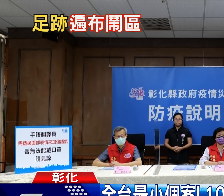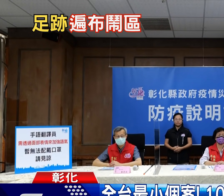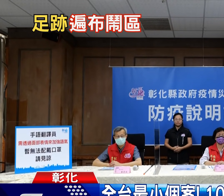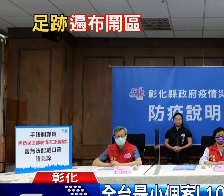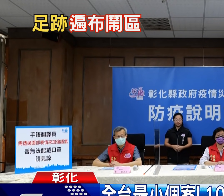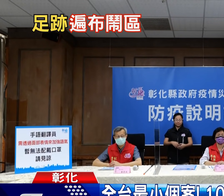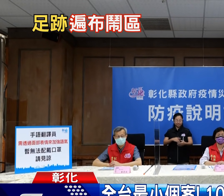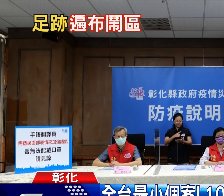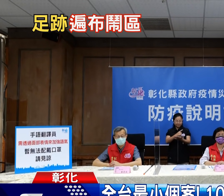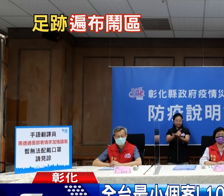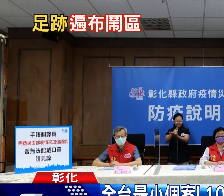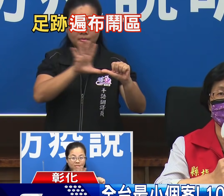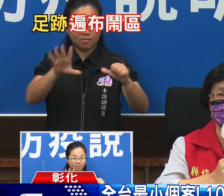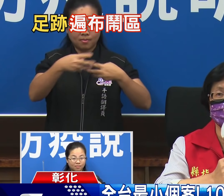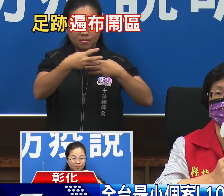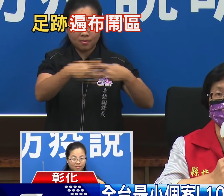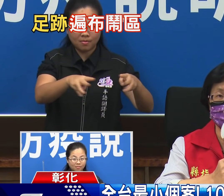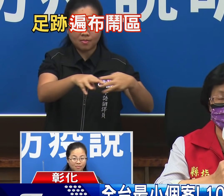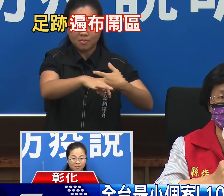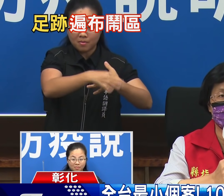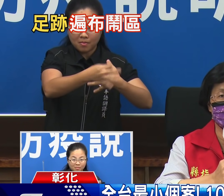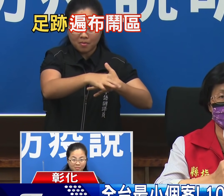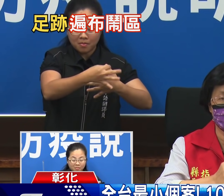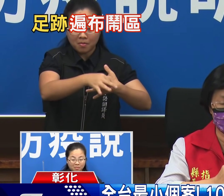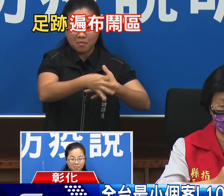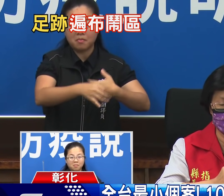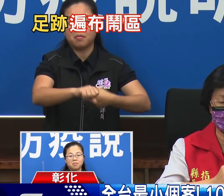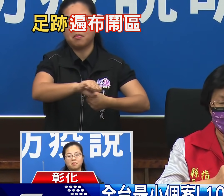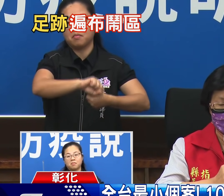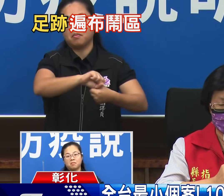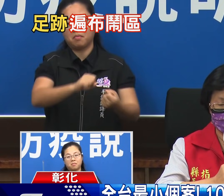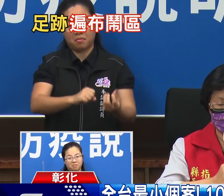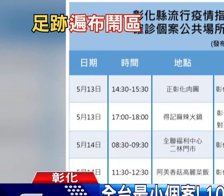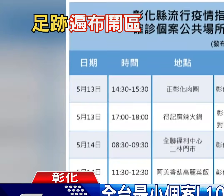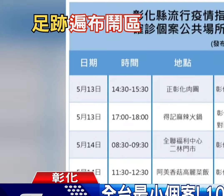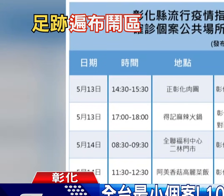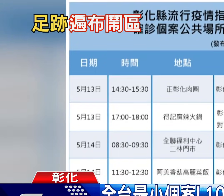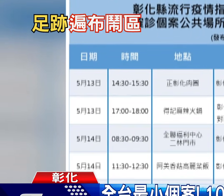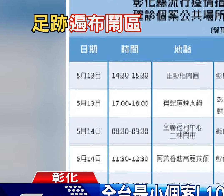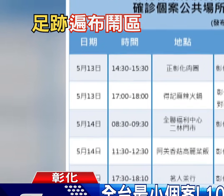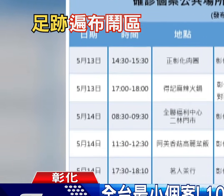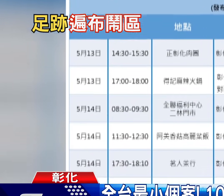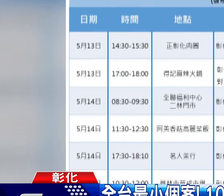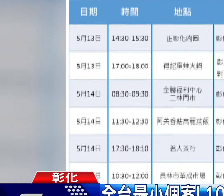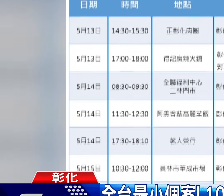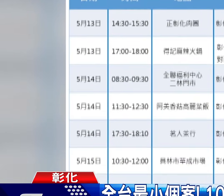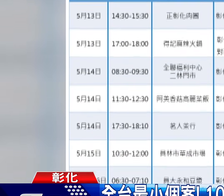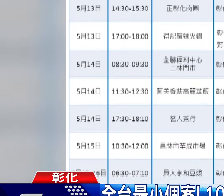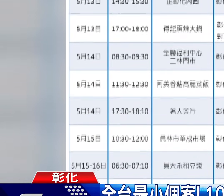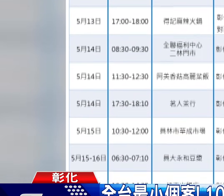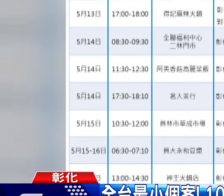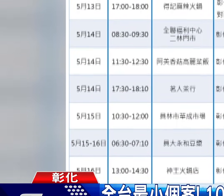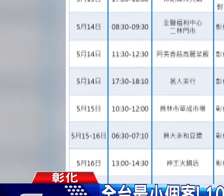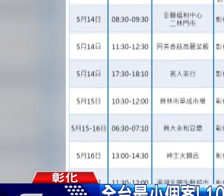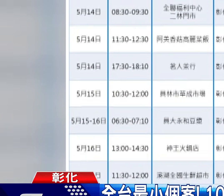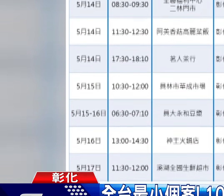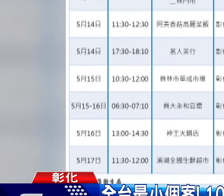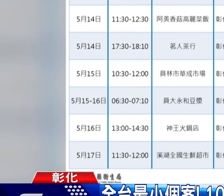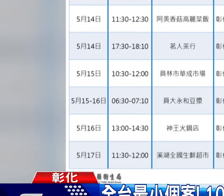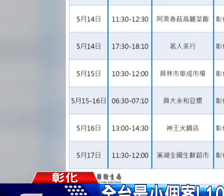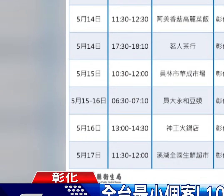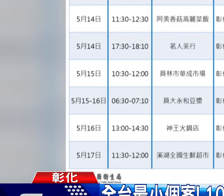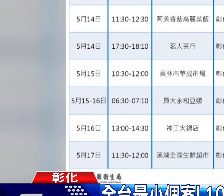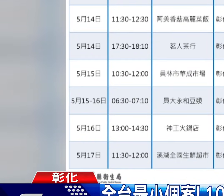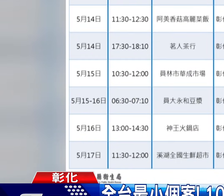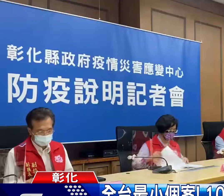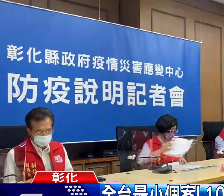彰化重灾区出现了全台最小的确诊个案，只有10个月大的女婴。她平常由阿公阿妈带，阿公阿妈抱着她去参加